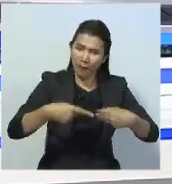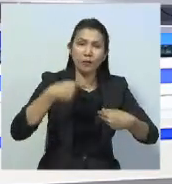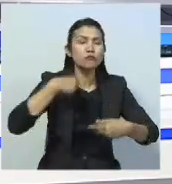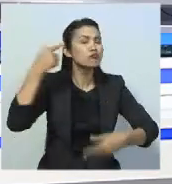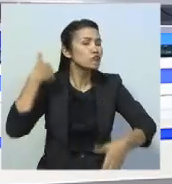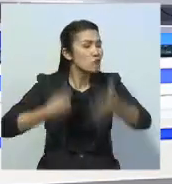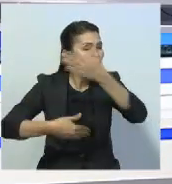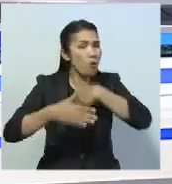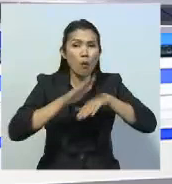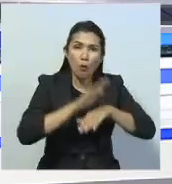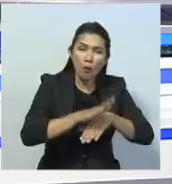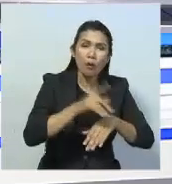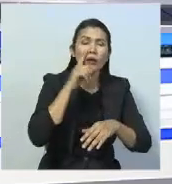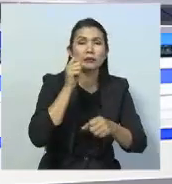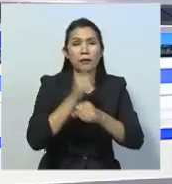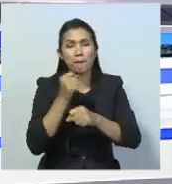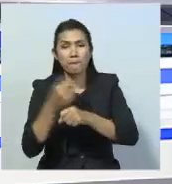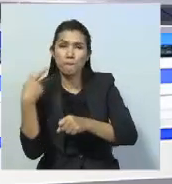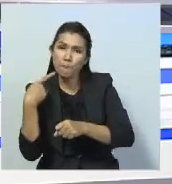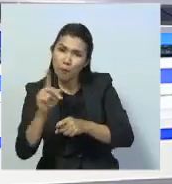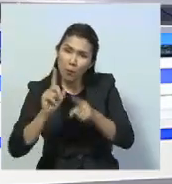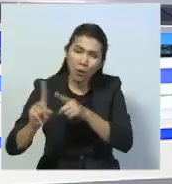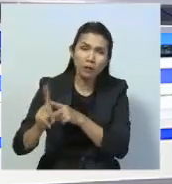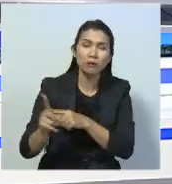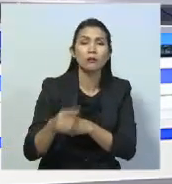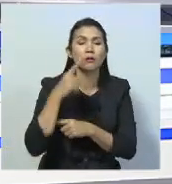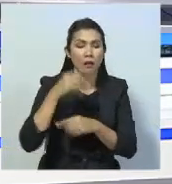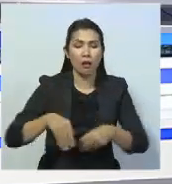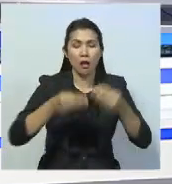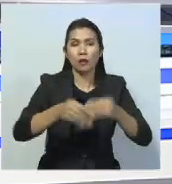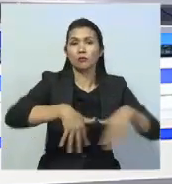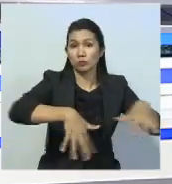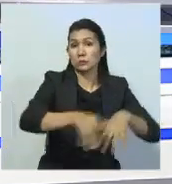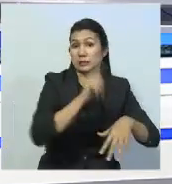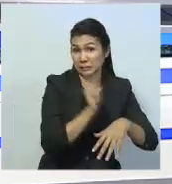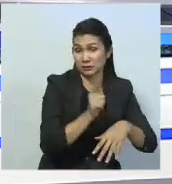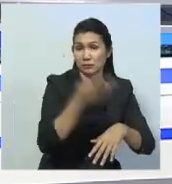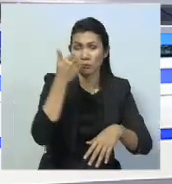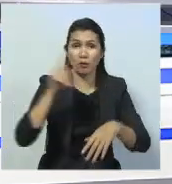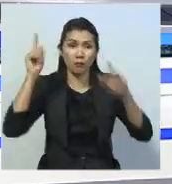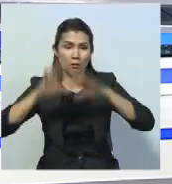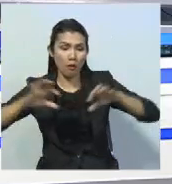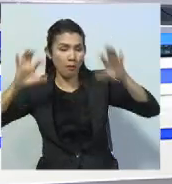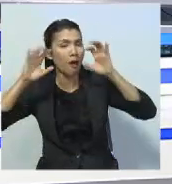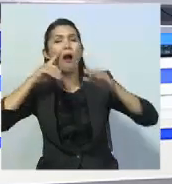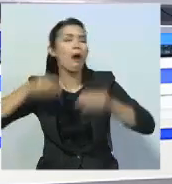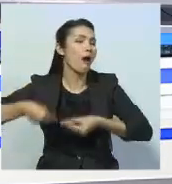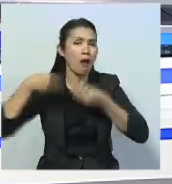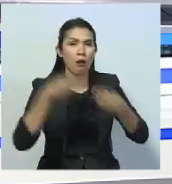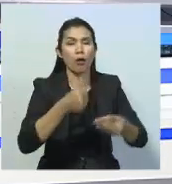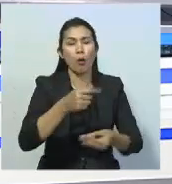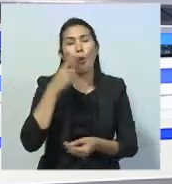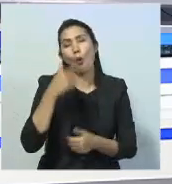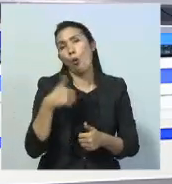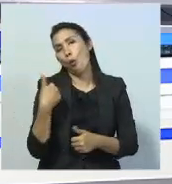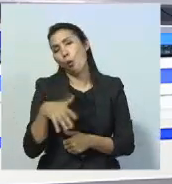ยวเชิงประวัติศาสตร์ไหมมาเป็นพื้นที่สาธารณประโยชน์คือให้คนในพื้นที่เขาได้ใช้จริงๆพอรัฐบาลอนุมัติเนี่ยโอ้โหคือถ้าเห็นข่าว